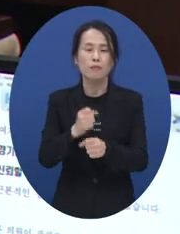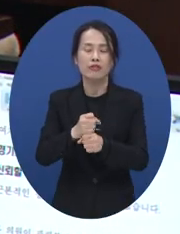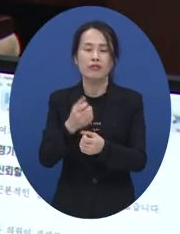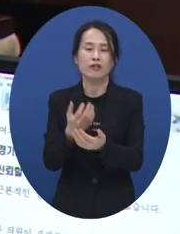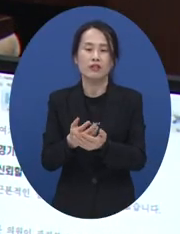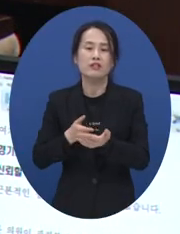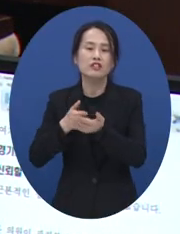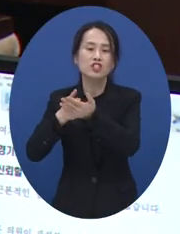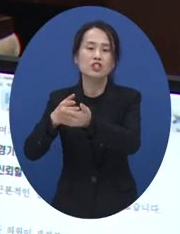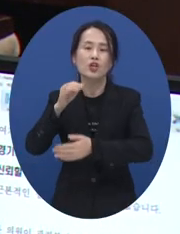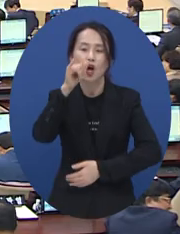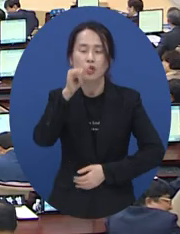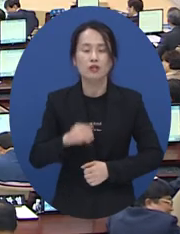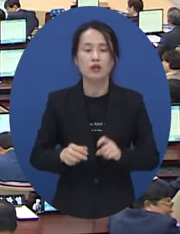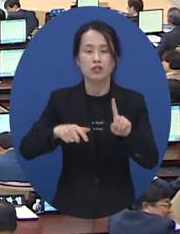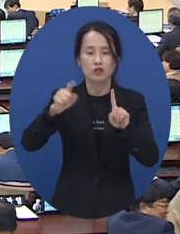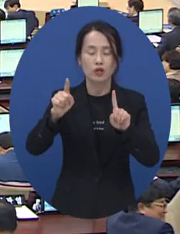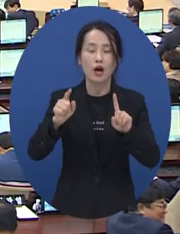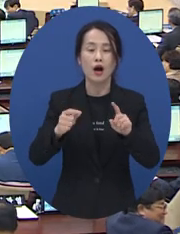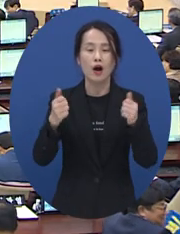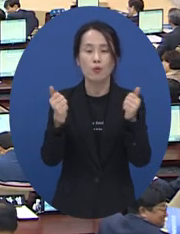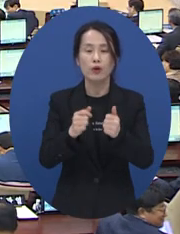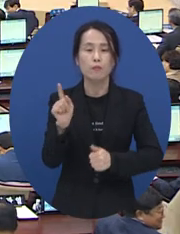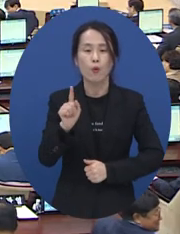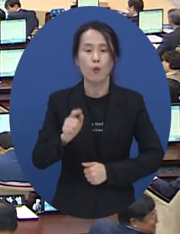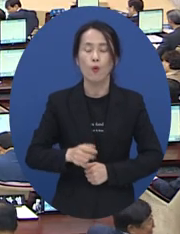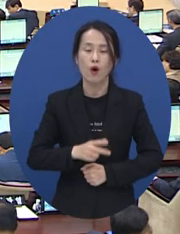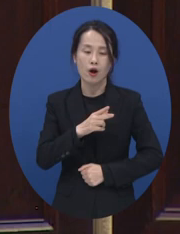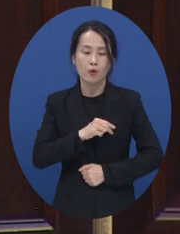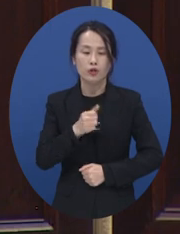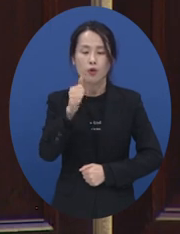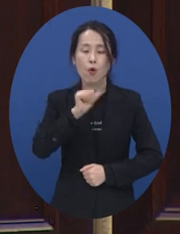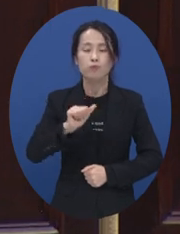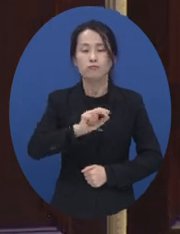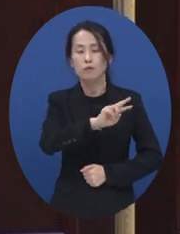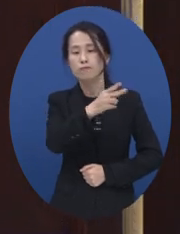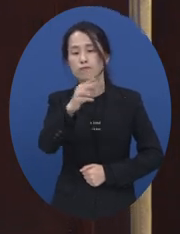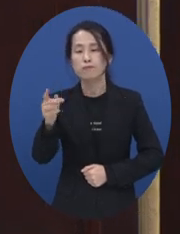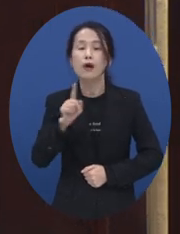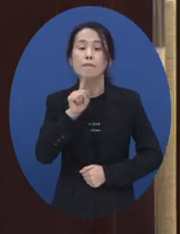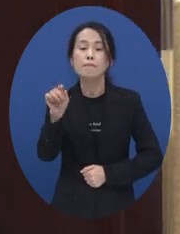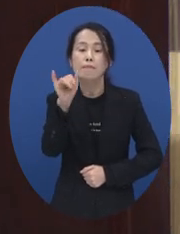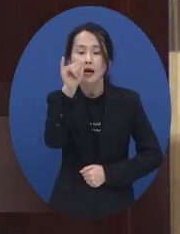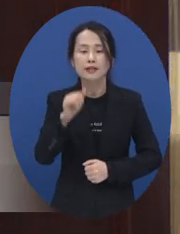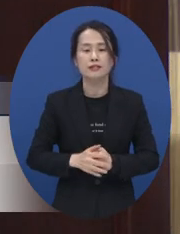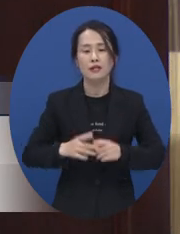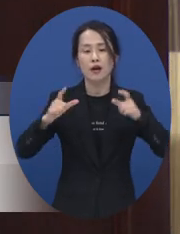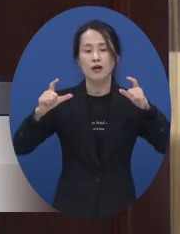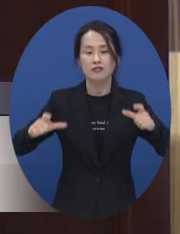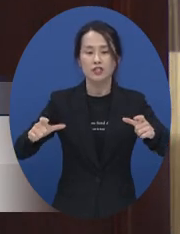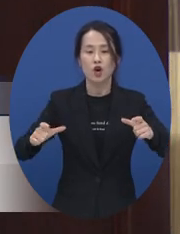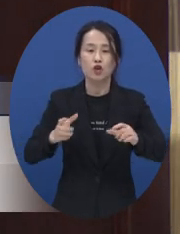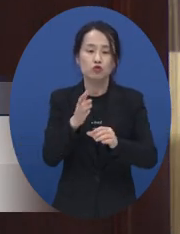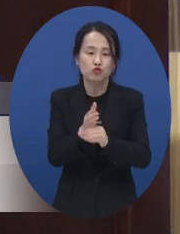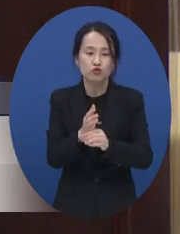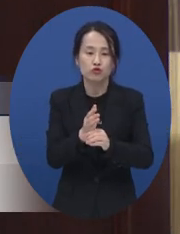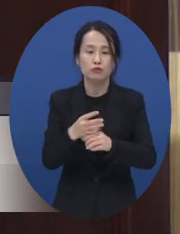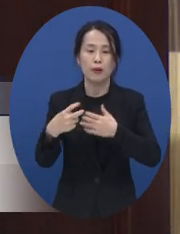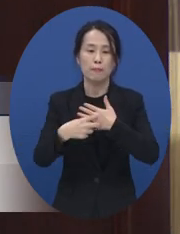건의안 등이 처리될 예정입니다. 1차 본회의에선 의원들의 5분 자유발언도 진행됐습니다. 지역사회